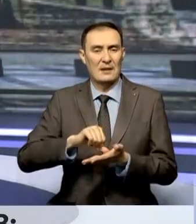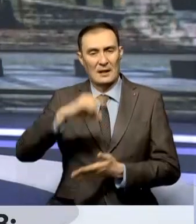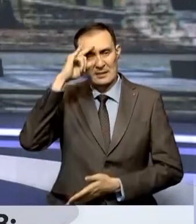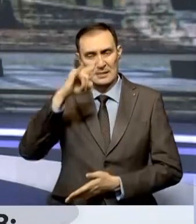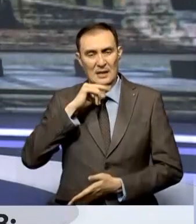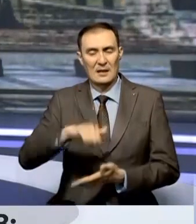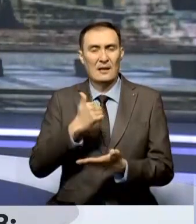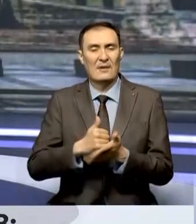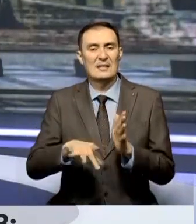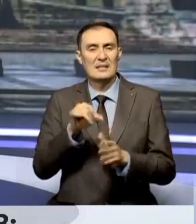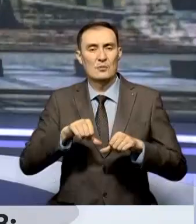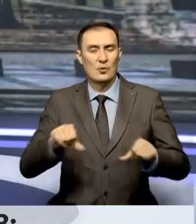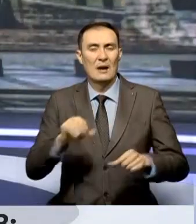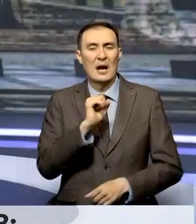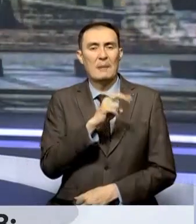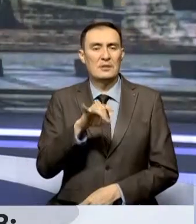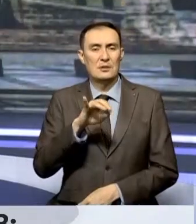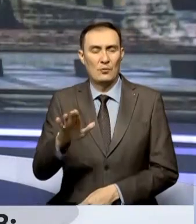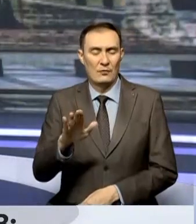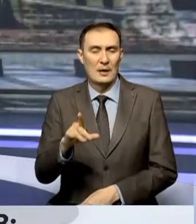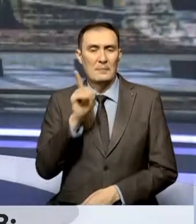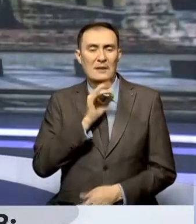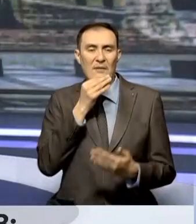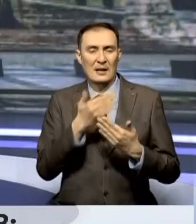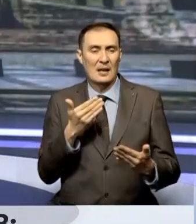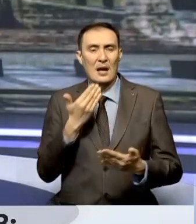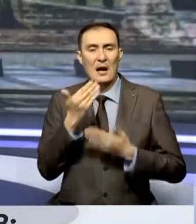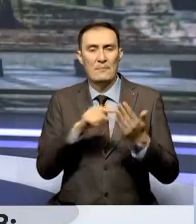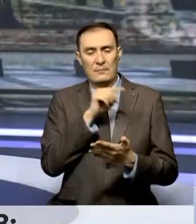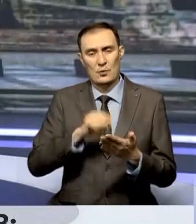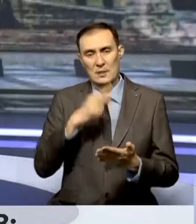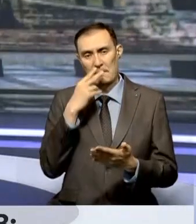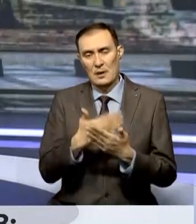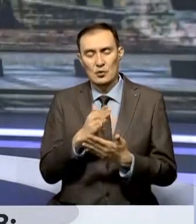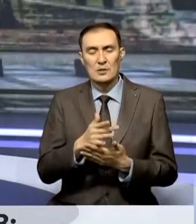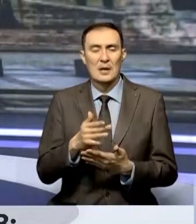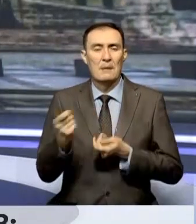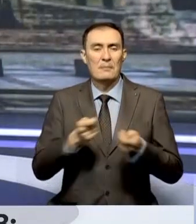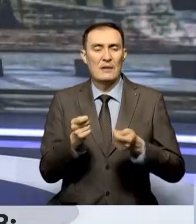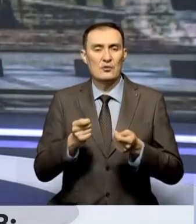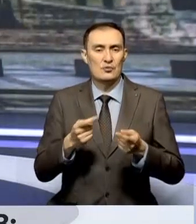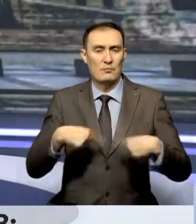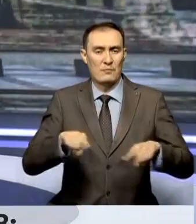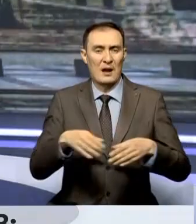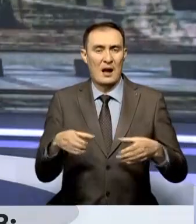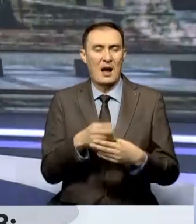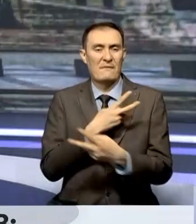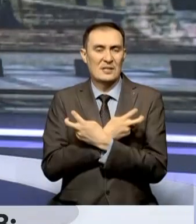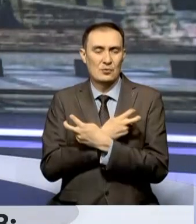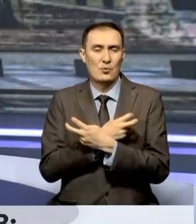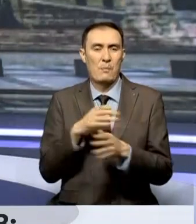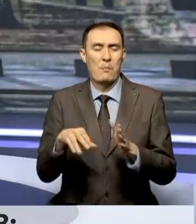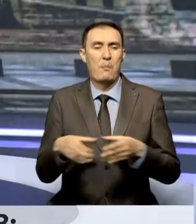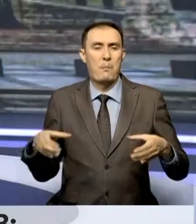Казахстана, глава Центризбиркома Нурлан Абдиров. Предварительные опросы в этой стране показывают, что за правящую консервативную австрийскую народную